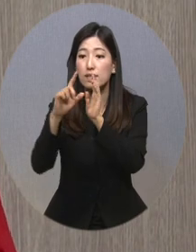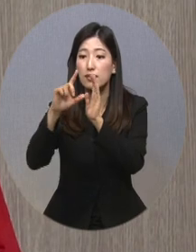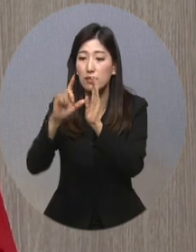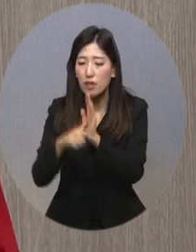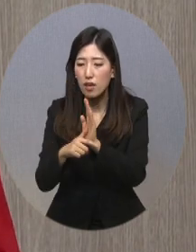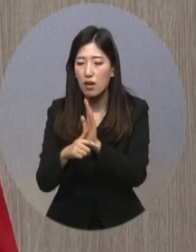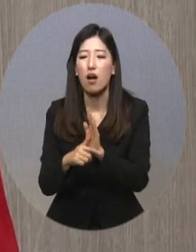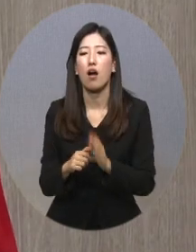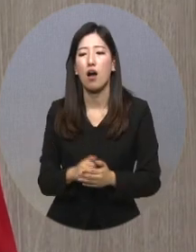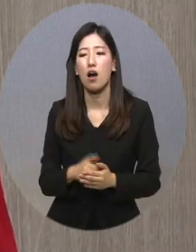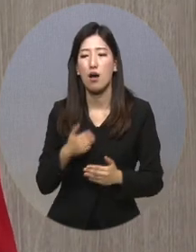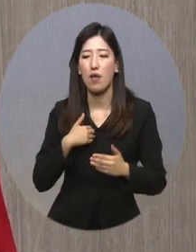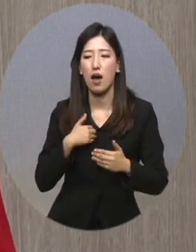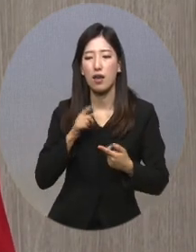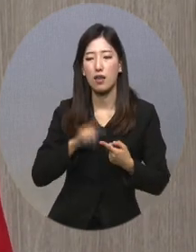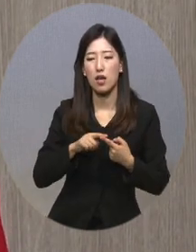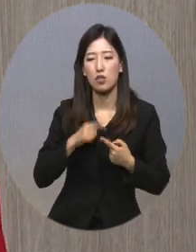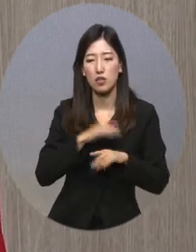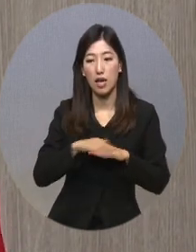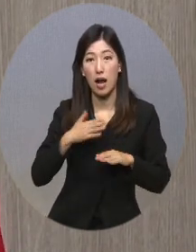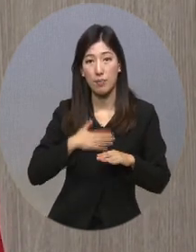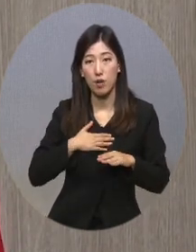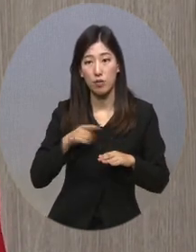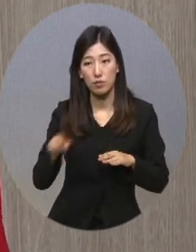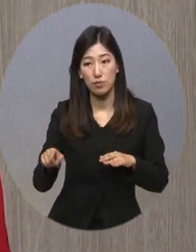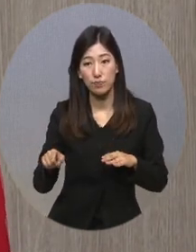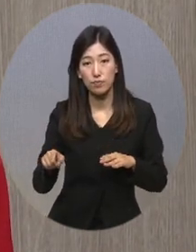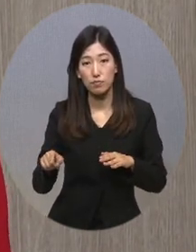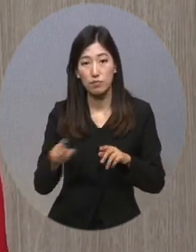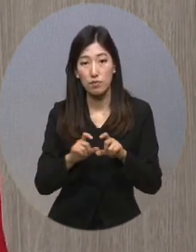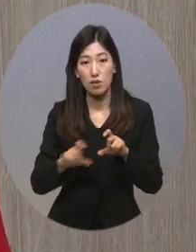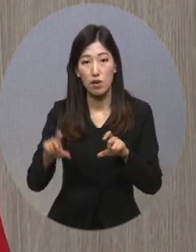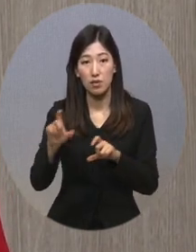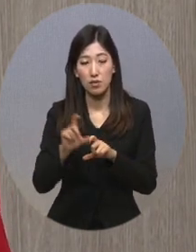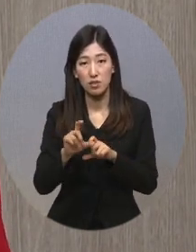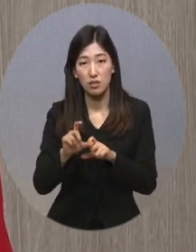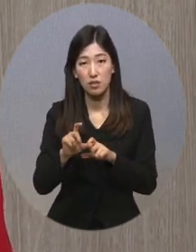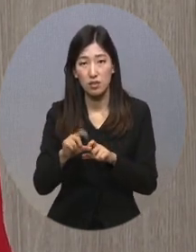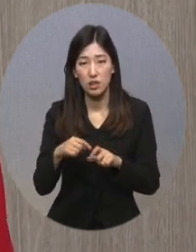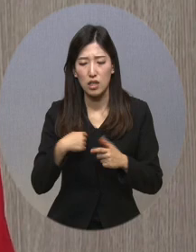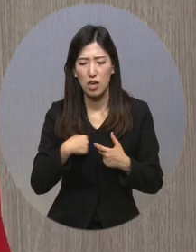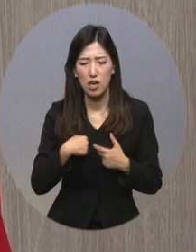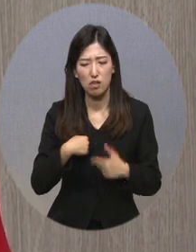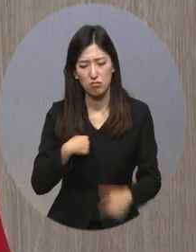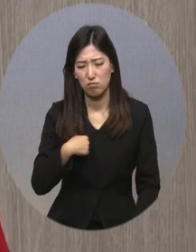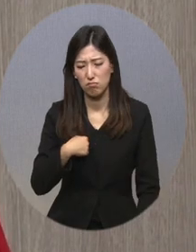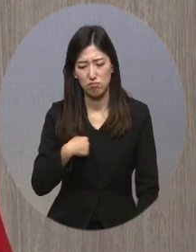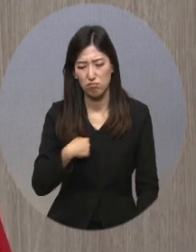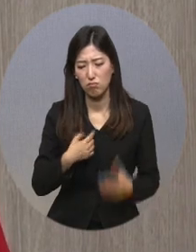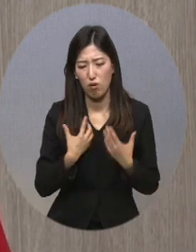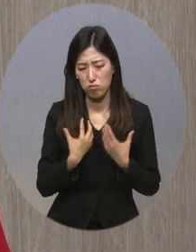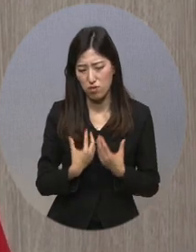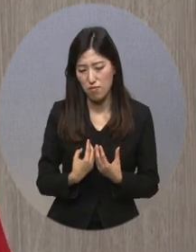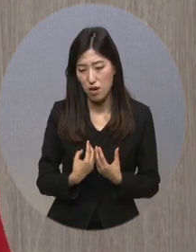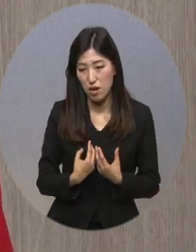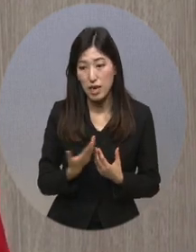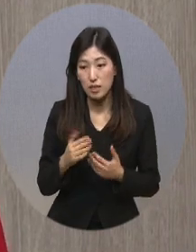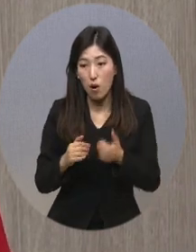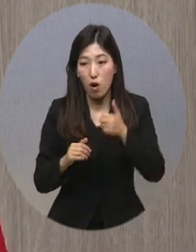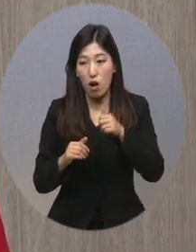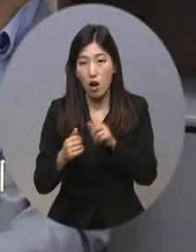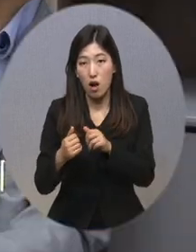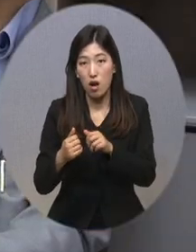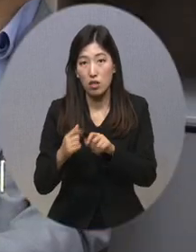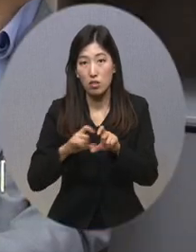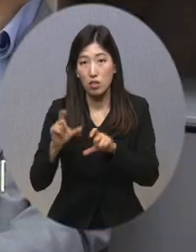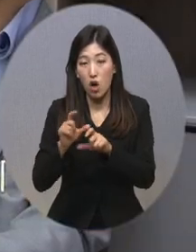자기가 지식을 많이 알고 있다면 그렇게 한 5로 오는 서운함을 한 2로 줄인다든가 이런